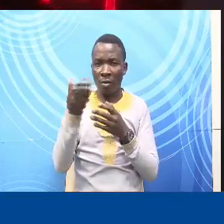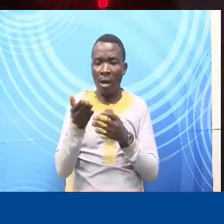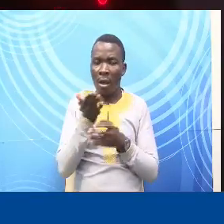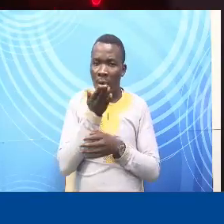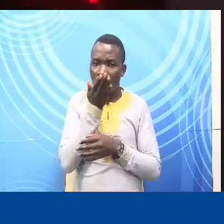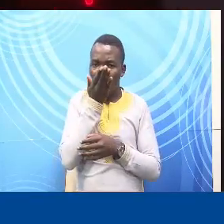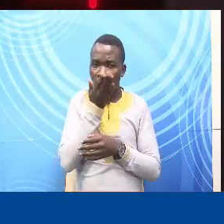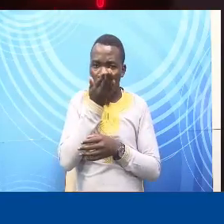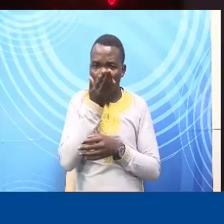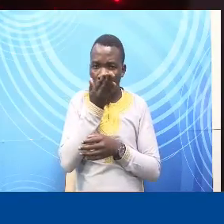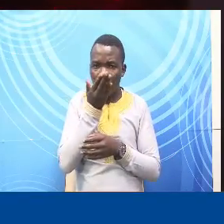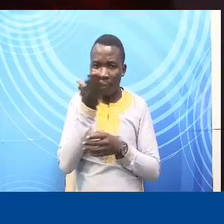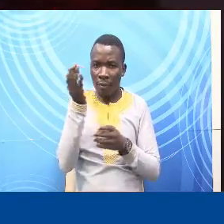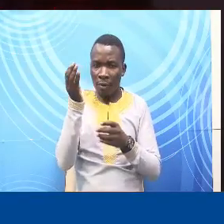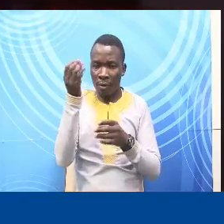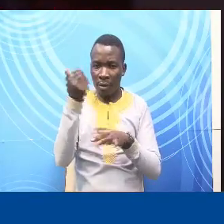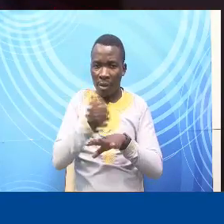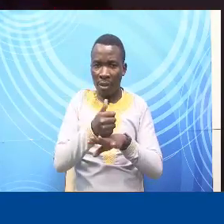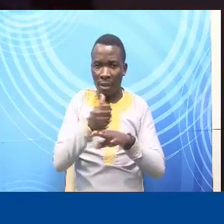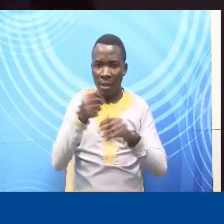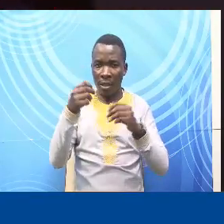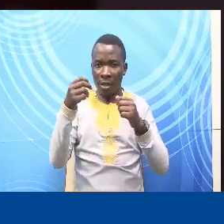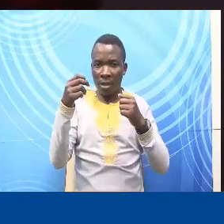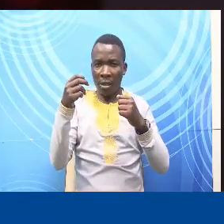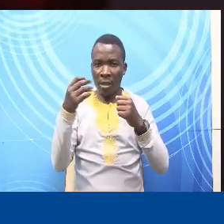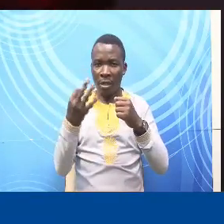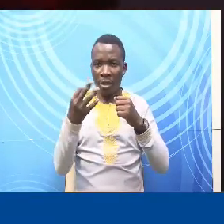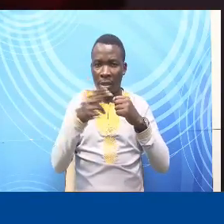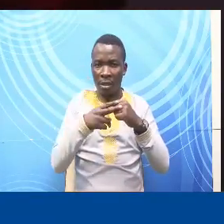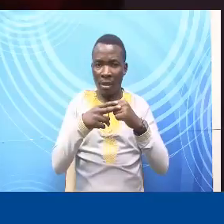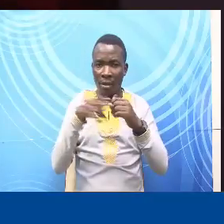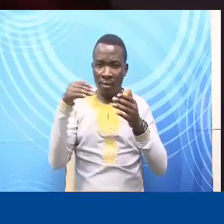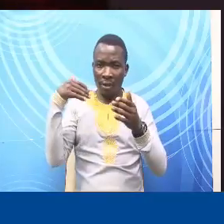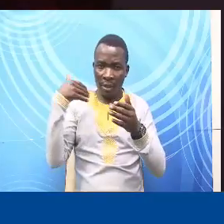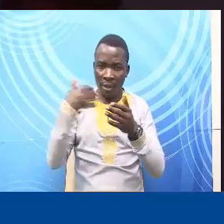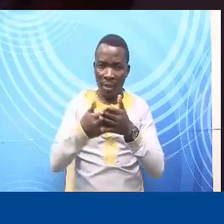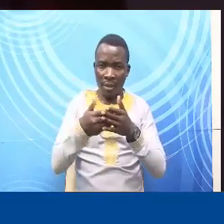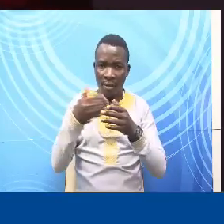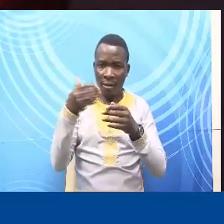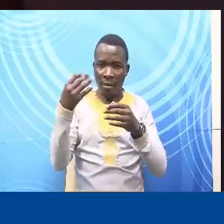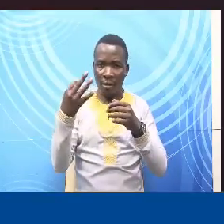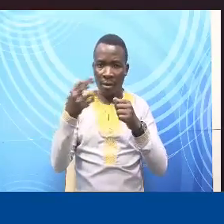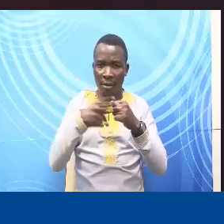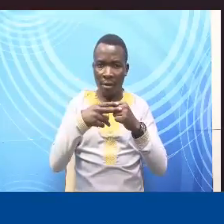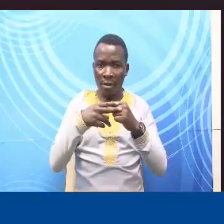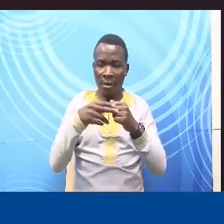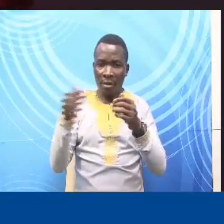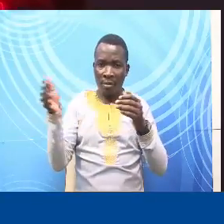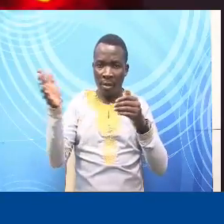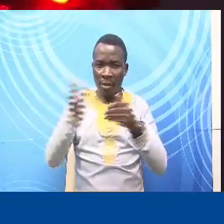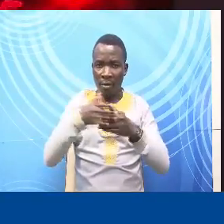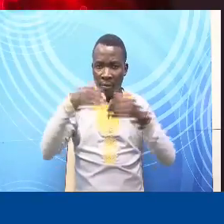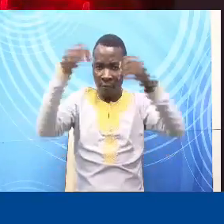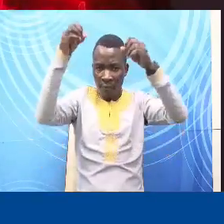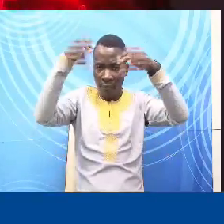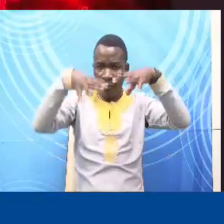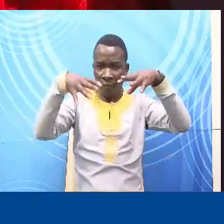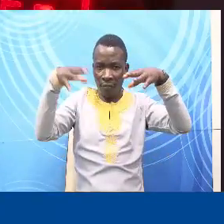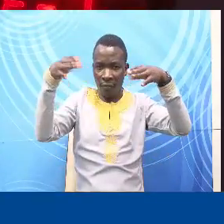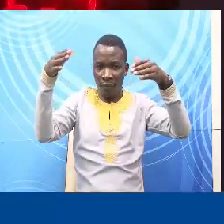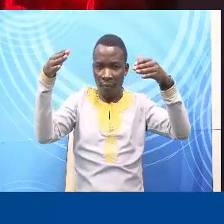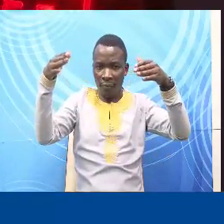bwo busetinze kuri 37. Nuko ngo iyo bigeze ku 37 bihita bikupa amatara. Amatara ahita ahagarara, aya